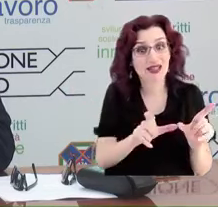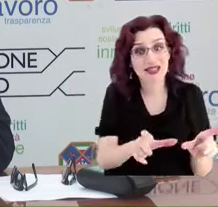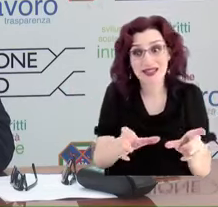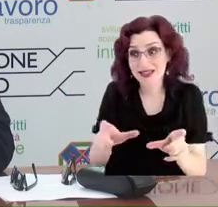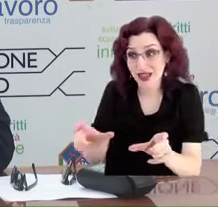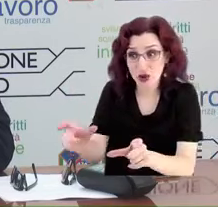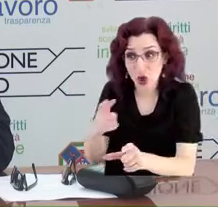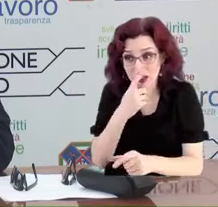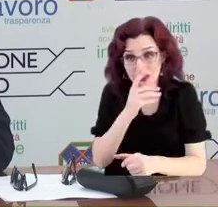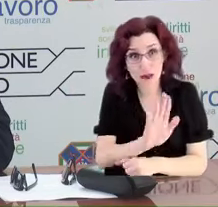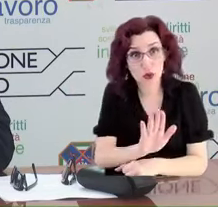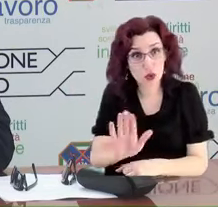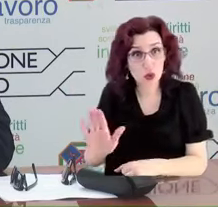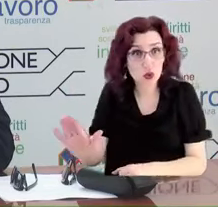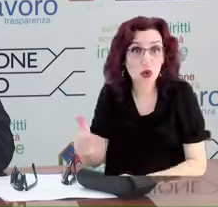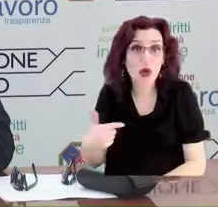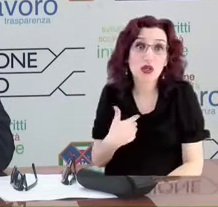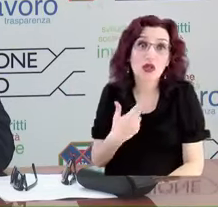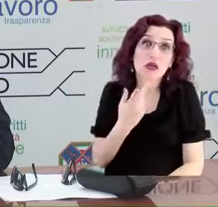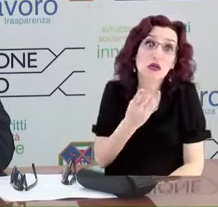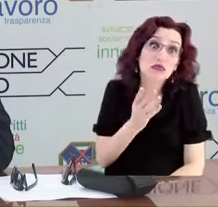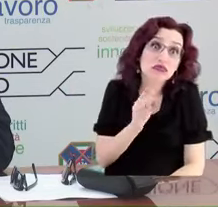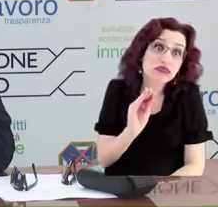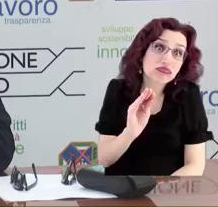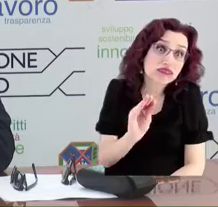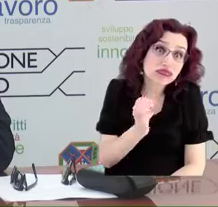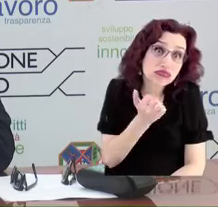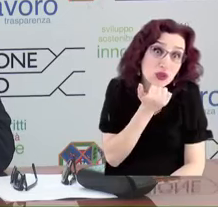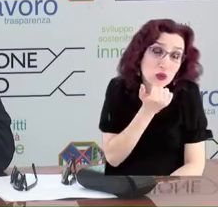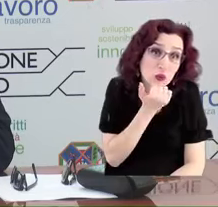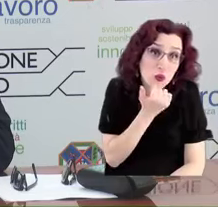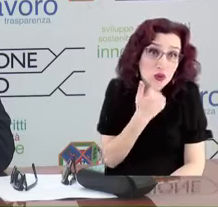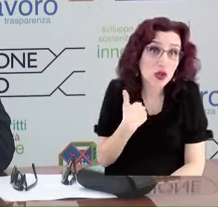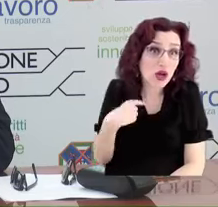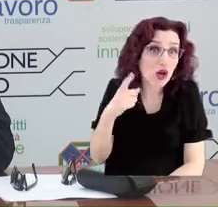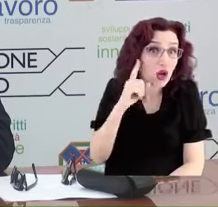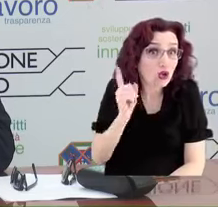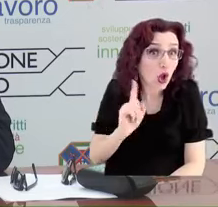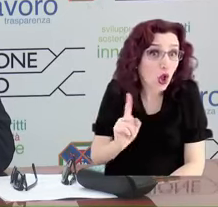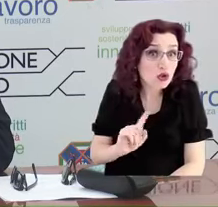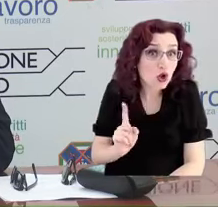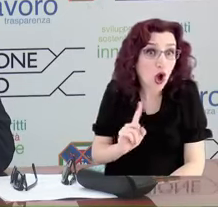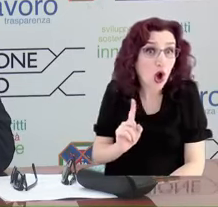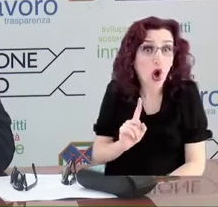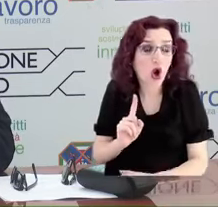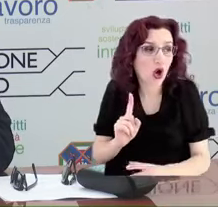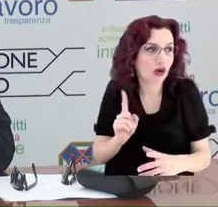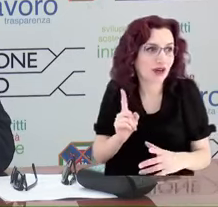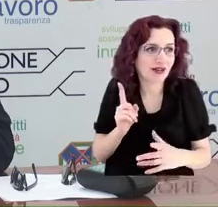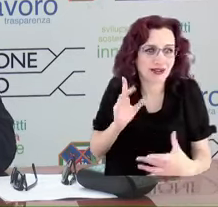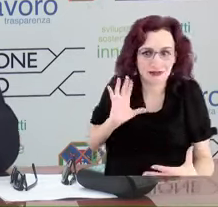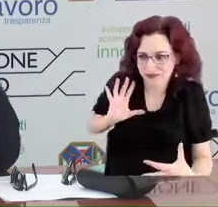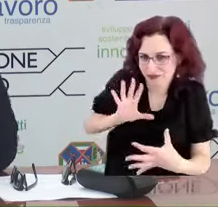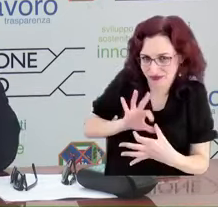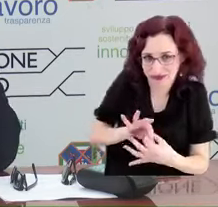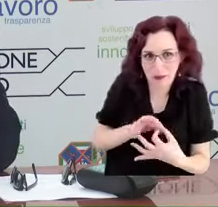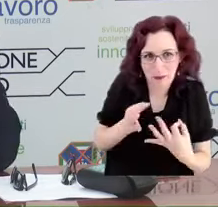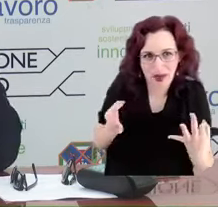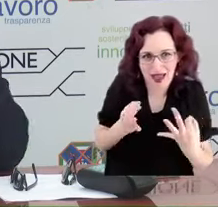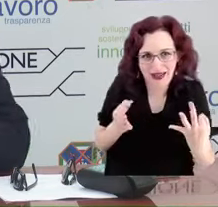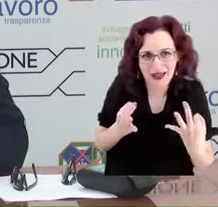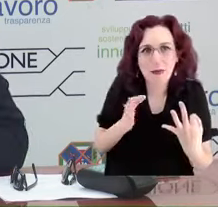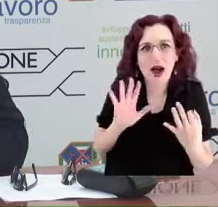campo io vi chiedo scusa non so se ho rappresentato bene il senso ma questo era un lavoro concreto